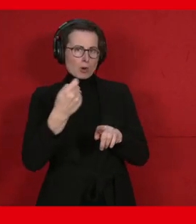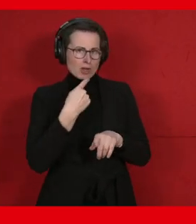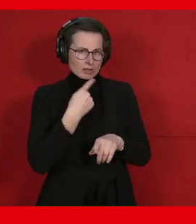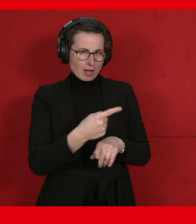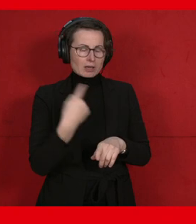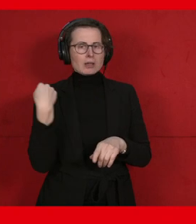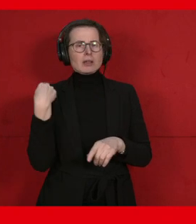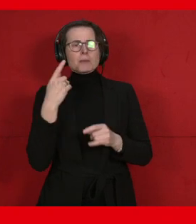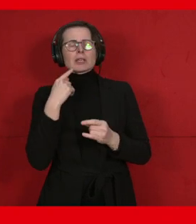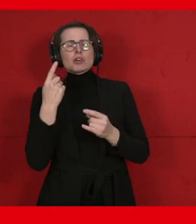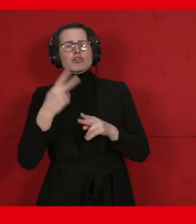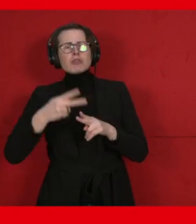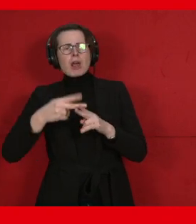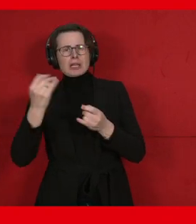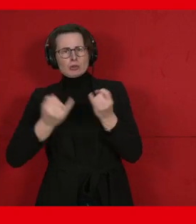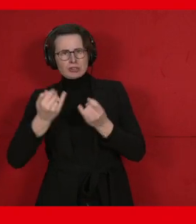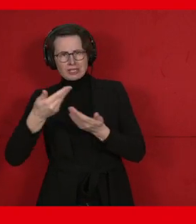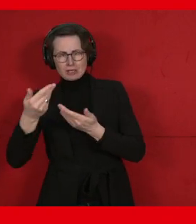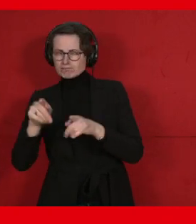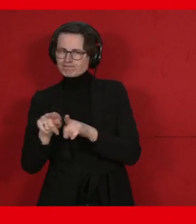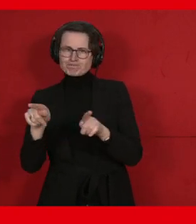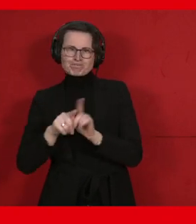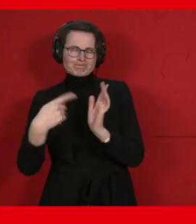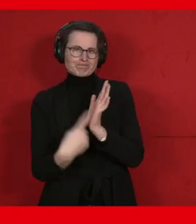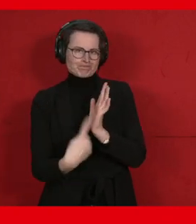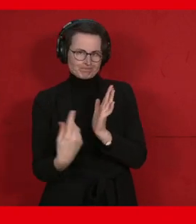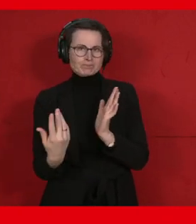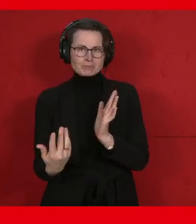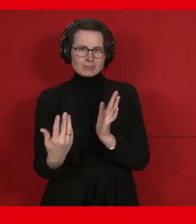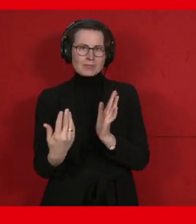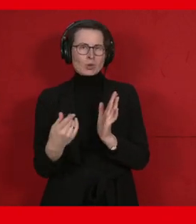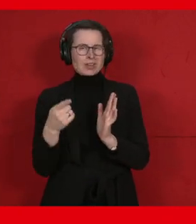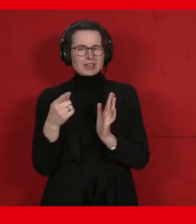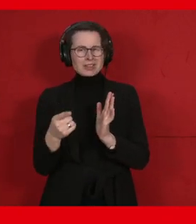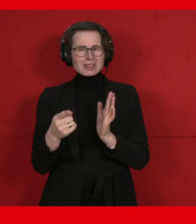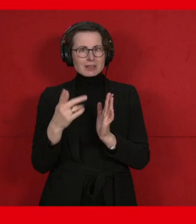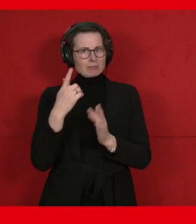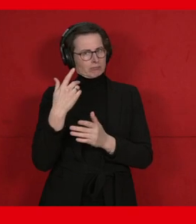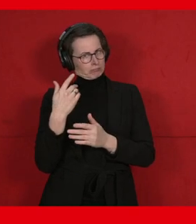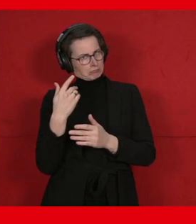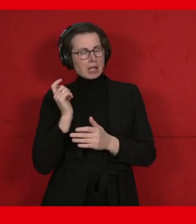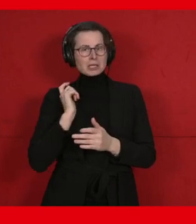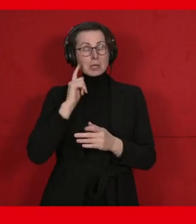der Stahlindustrie in Deutschland gesprochen. Denen geht es so ähnlich. Und das ist ja eine komplette Trendwende eigentlich.